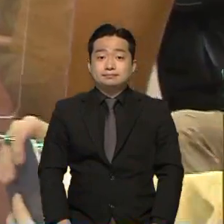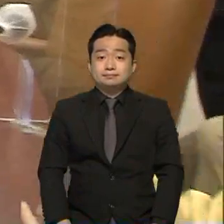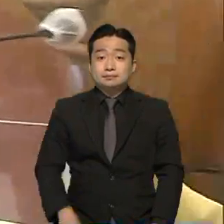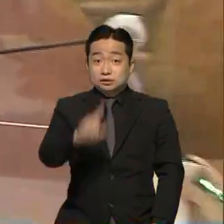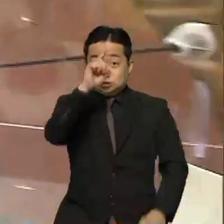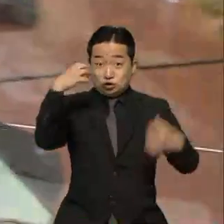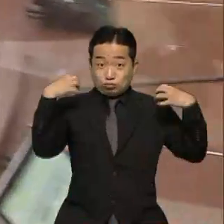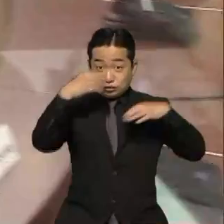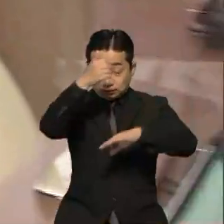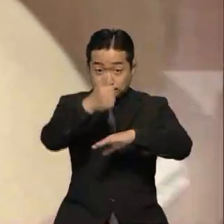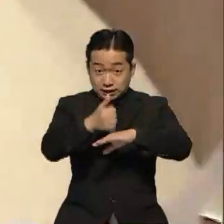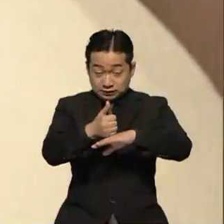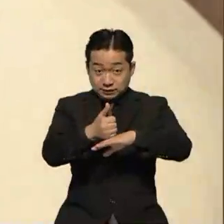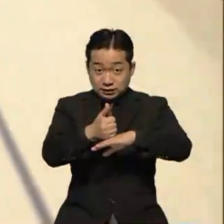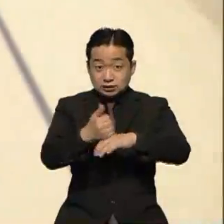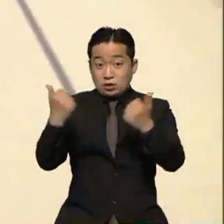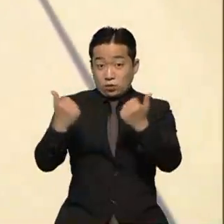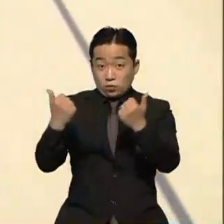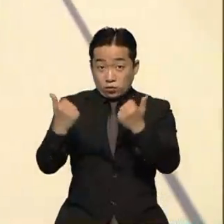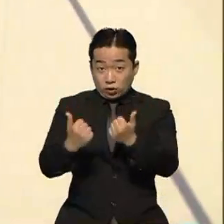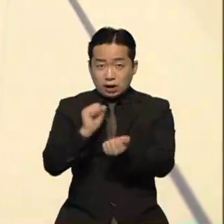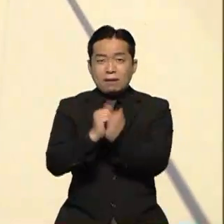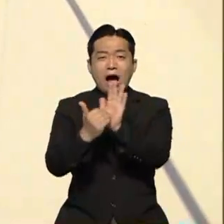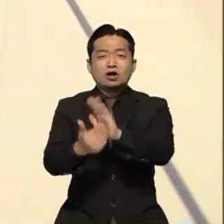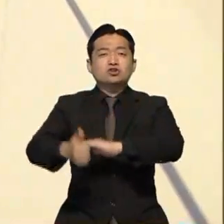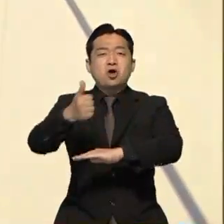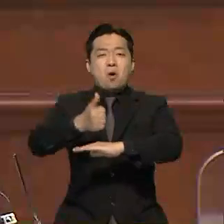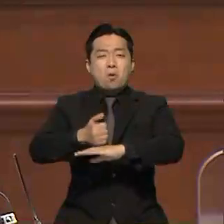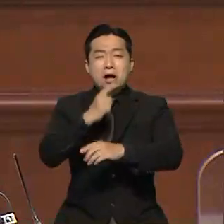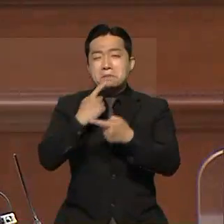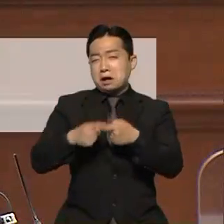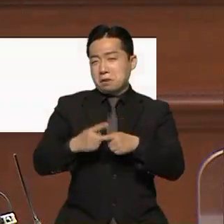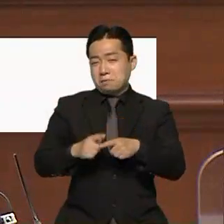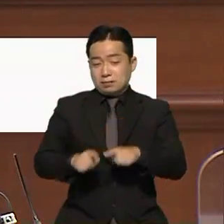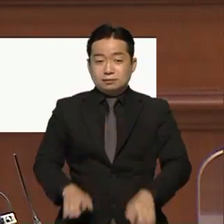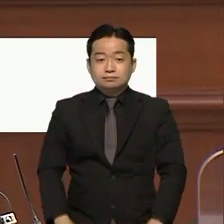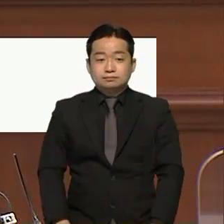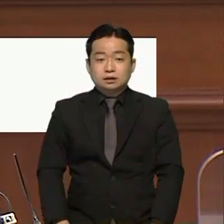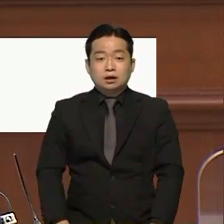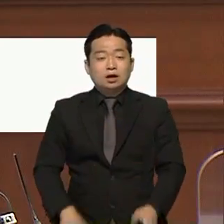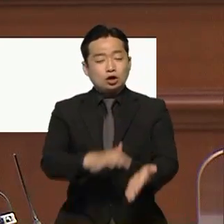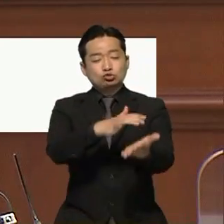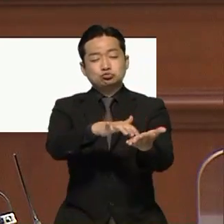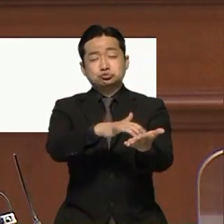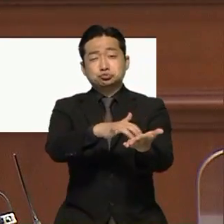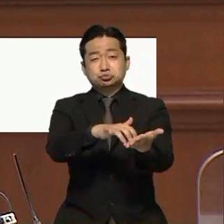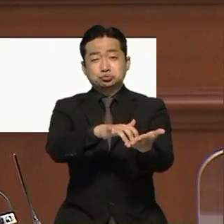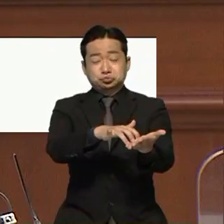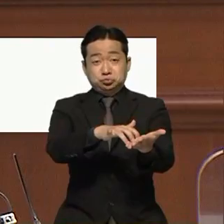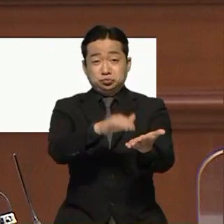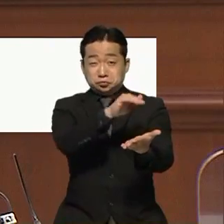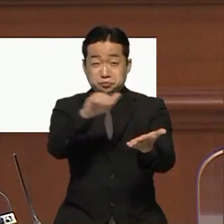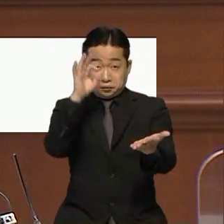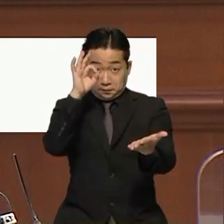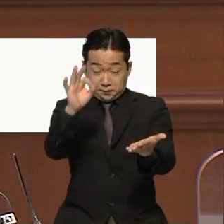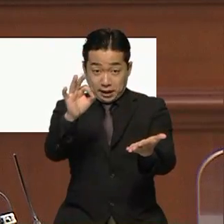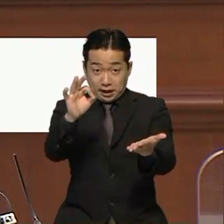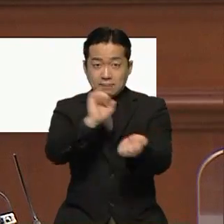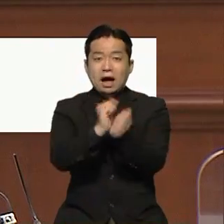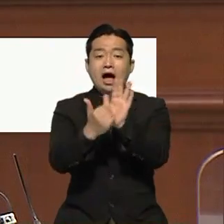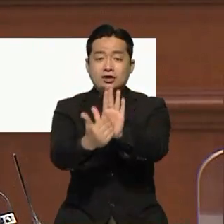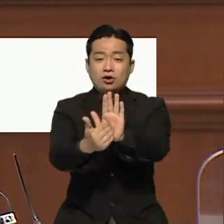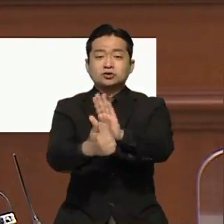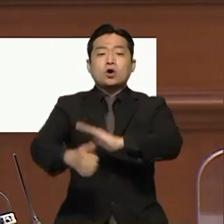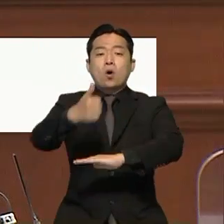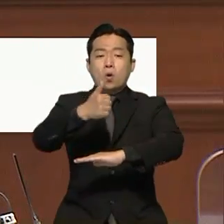정부의 마지막 중대본 회의에선 방역 성과들이 언급됐습니다. 객관적 수치만 보아도 우리 방역은 성공적이었다고